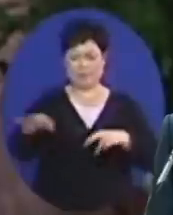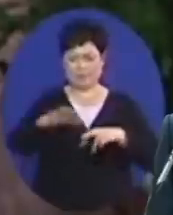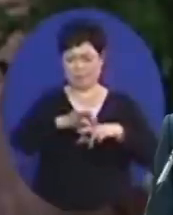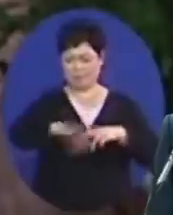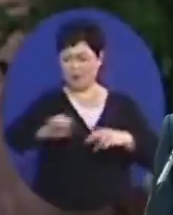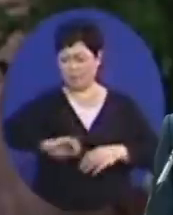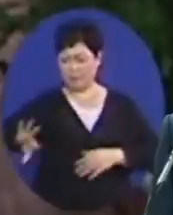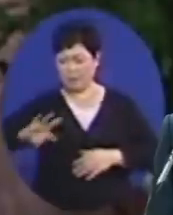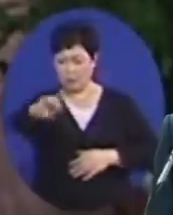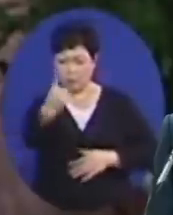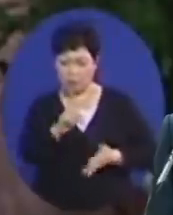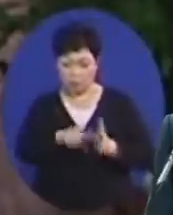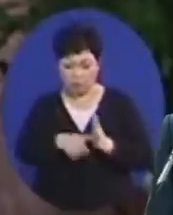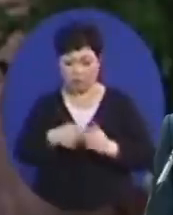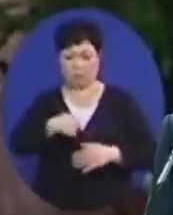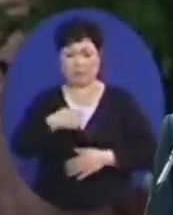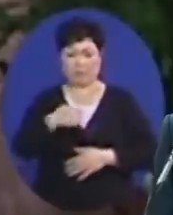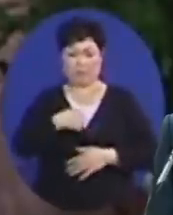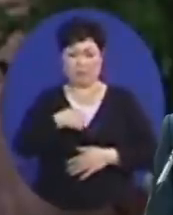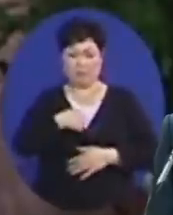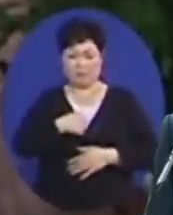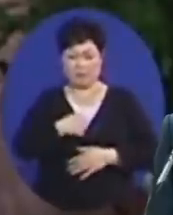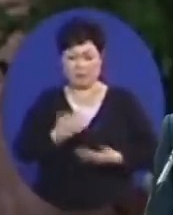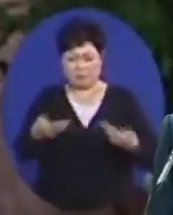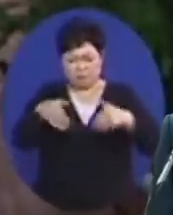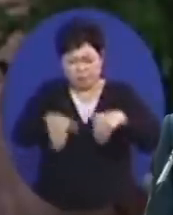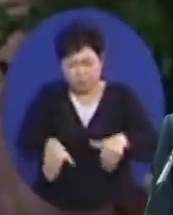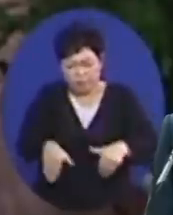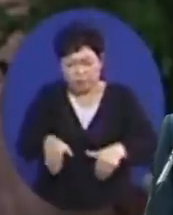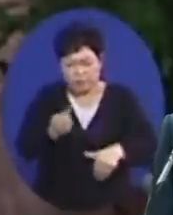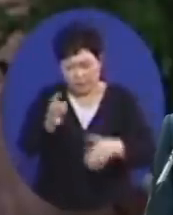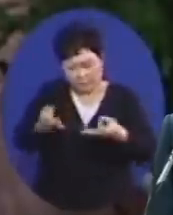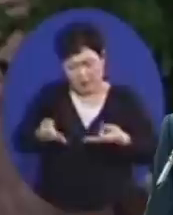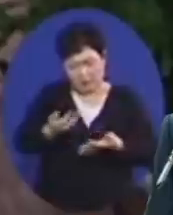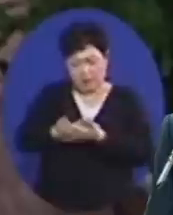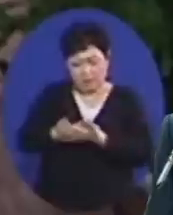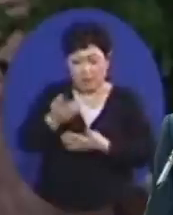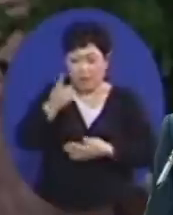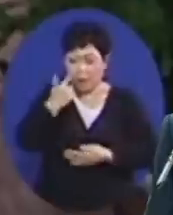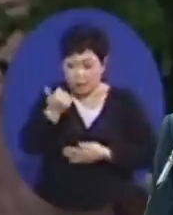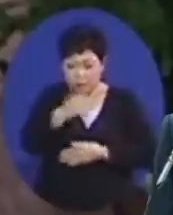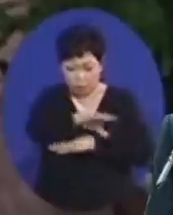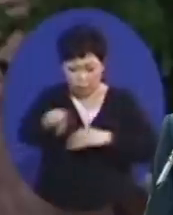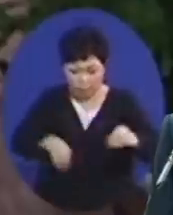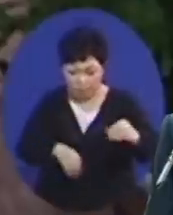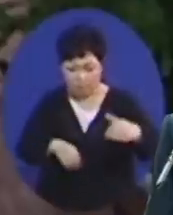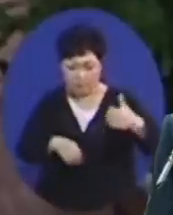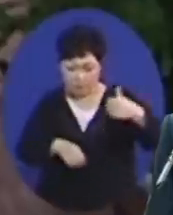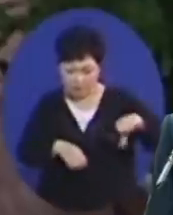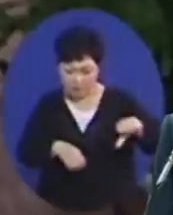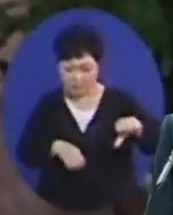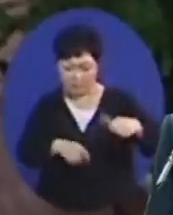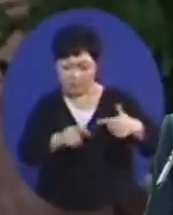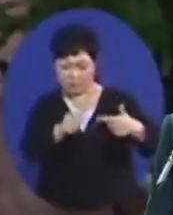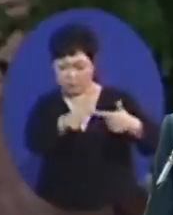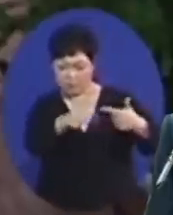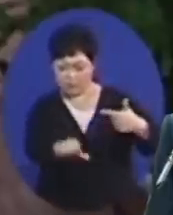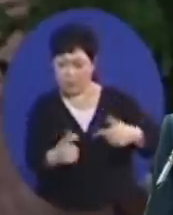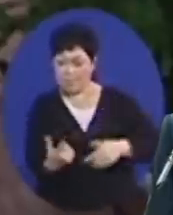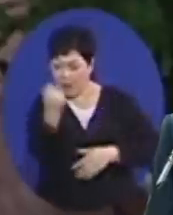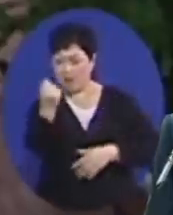그래서 돌아올 때 나를 품꾼의 하나로 보아달라고 했는 것입니다. 그런데 아버지는 그 아들에게 빨리